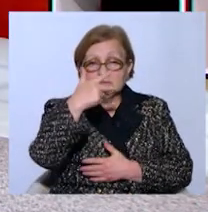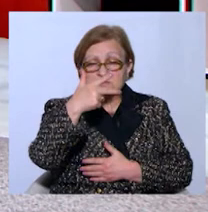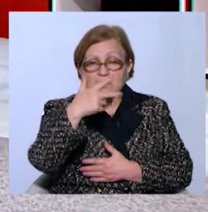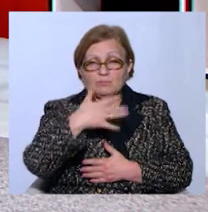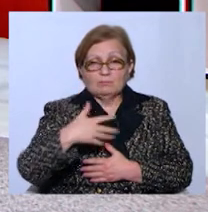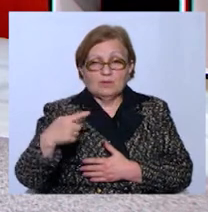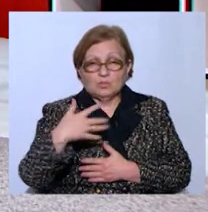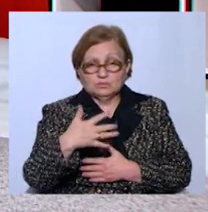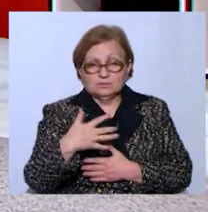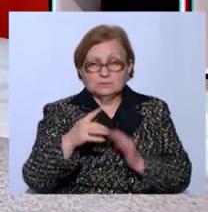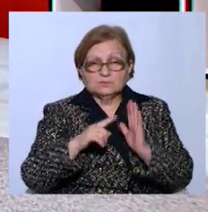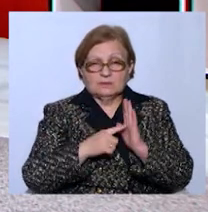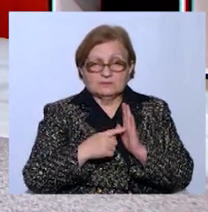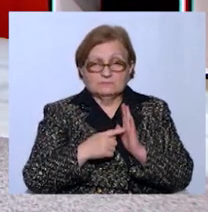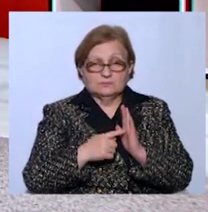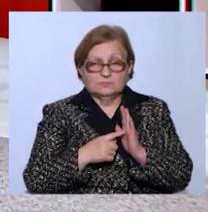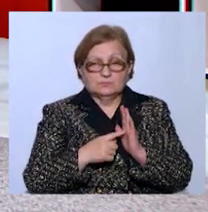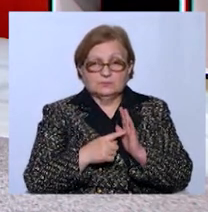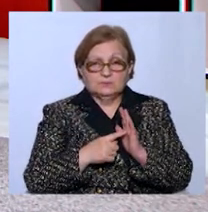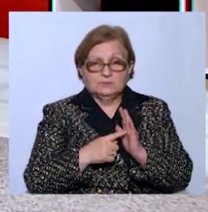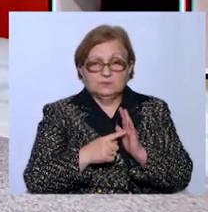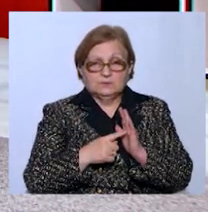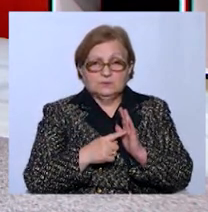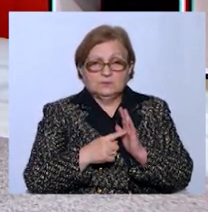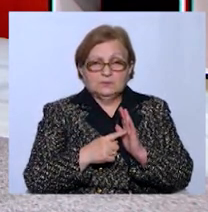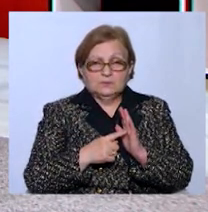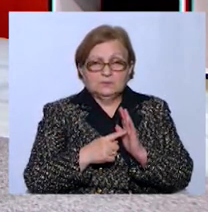მეხუთედი გამრავლებული